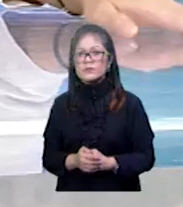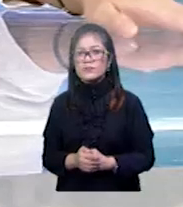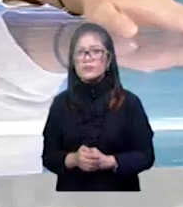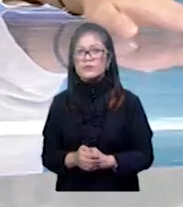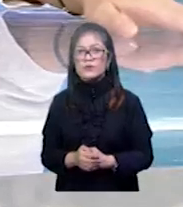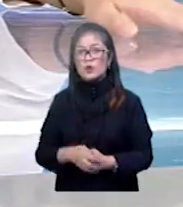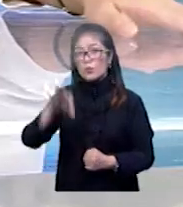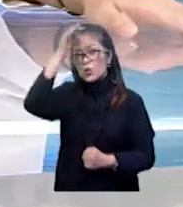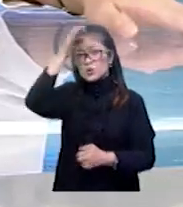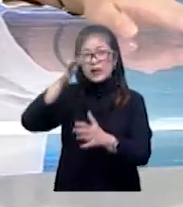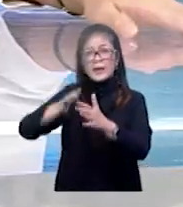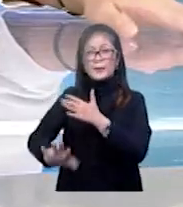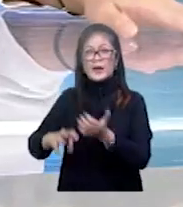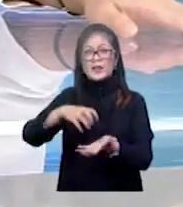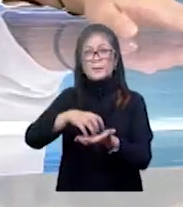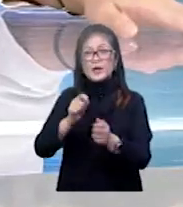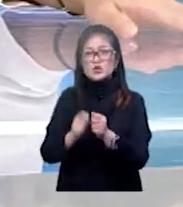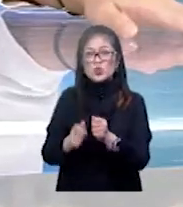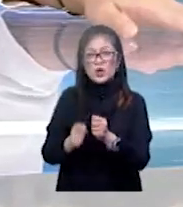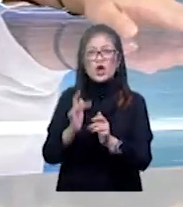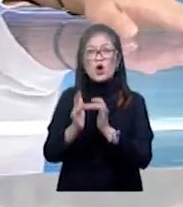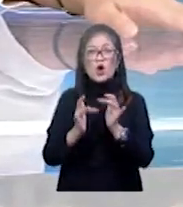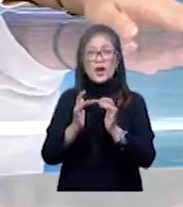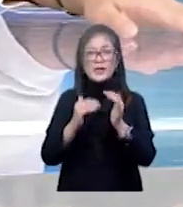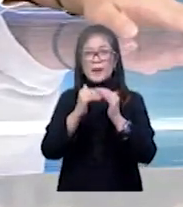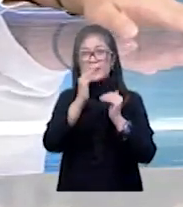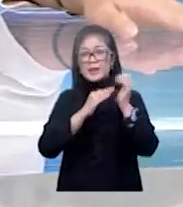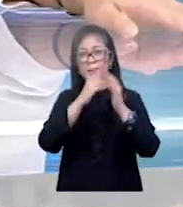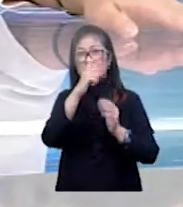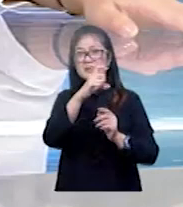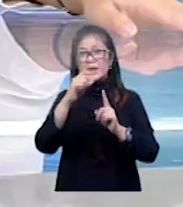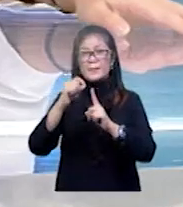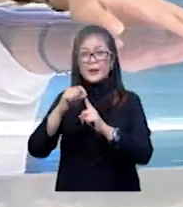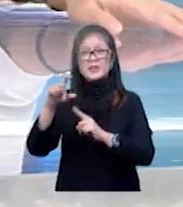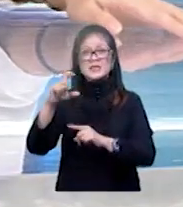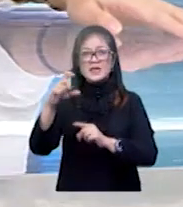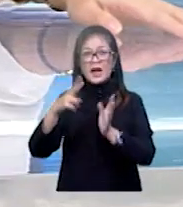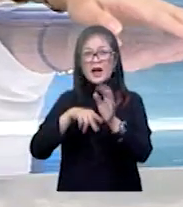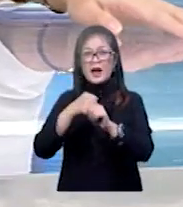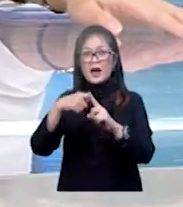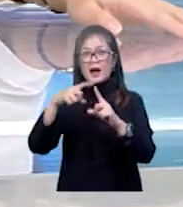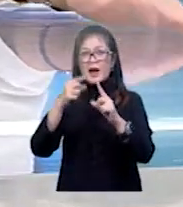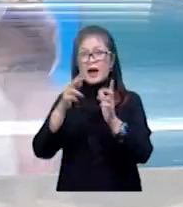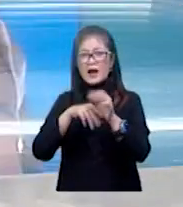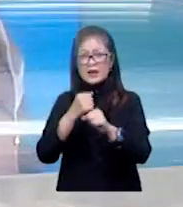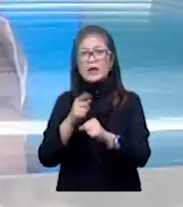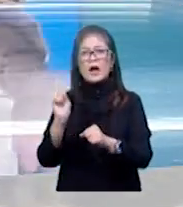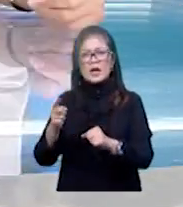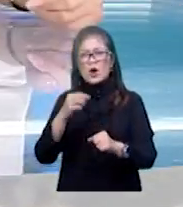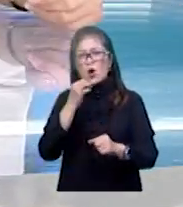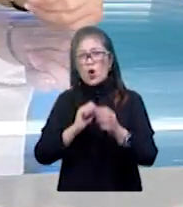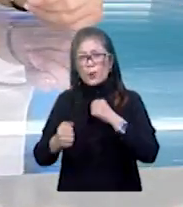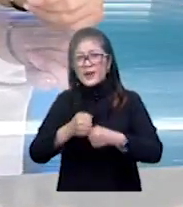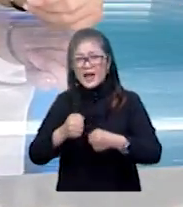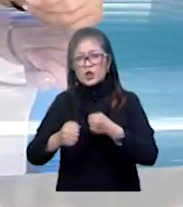Pemirsa, polisi menggerebek markas judi online di apartemen City Park, Cengkareng, Jakarta Barat. 24 orang sebagai operator judi diamankan